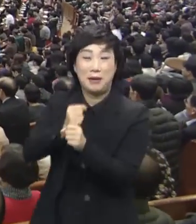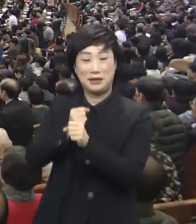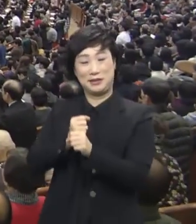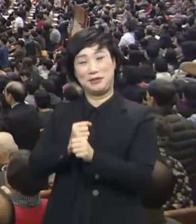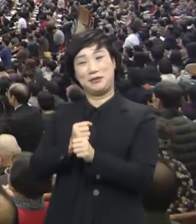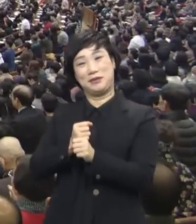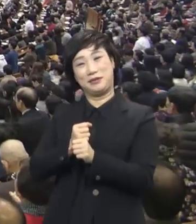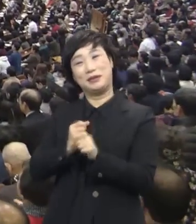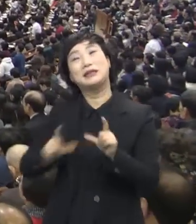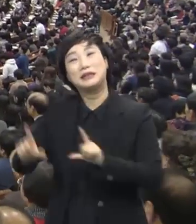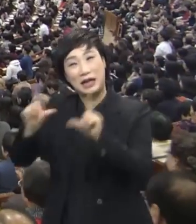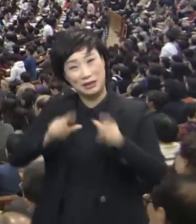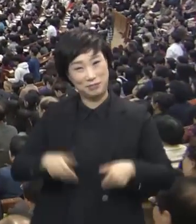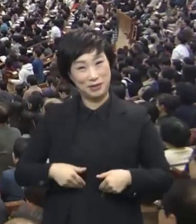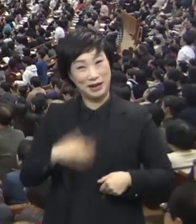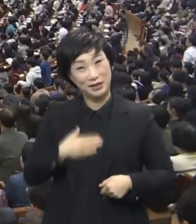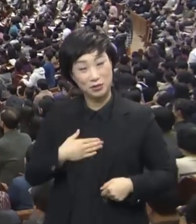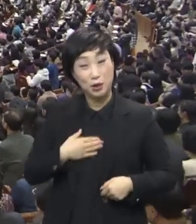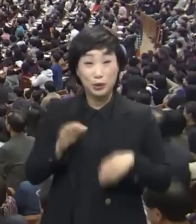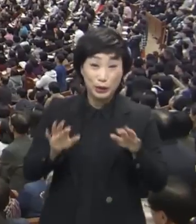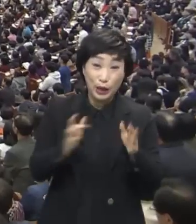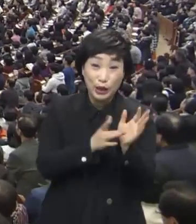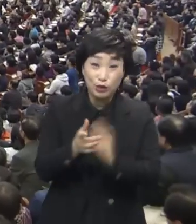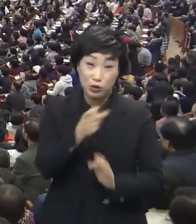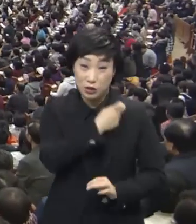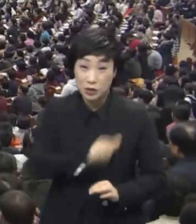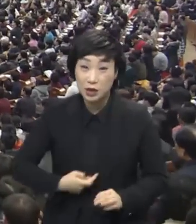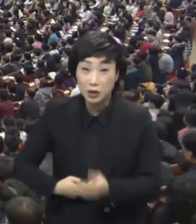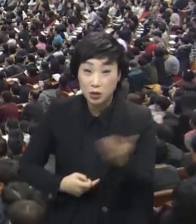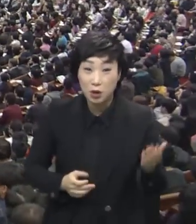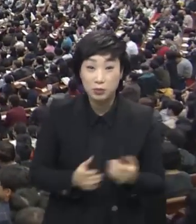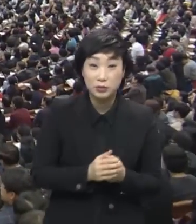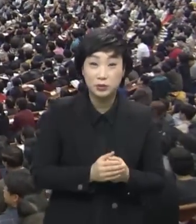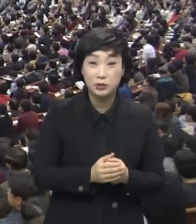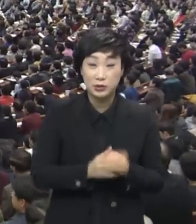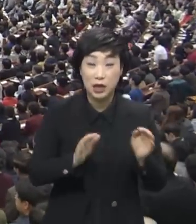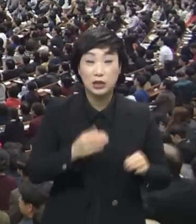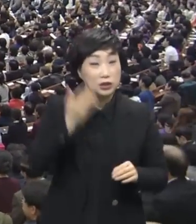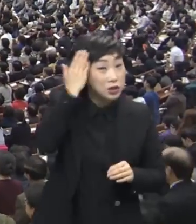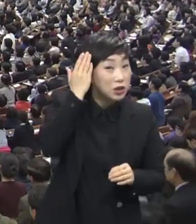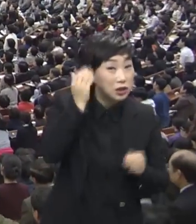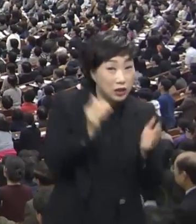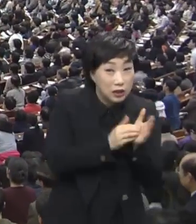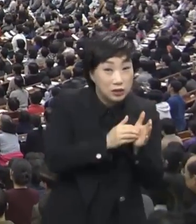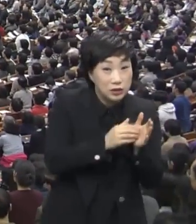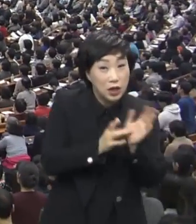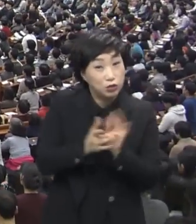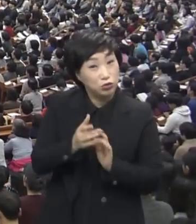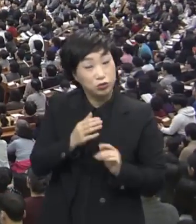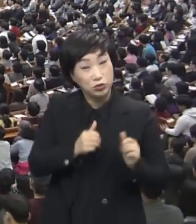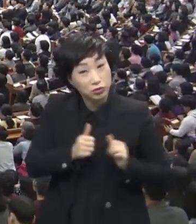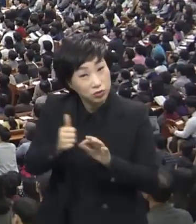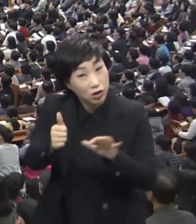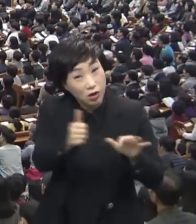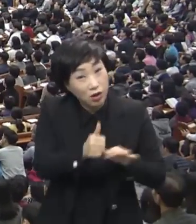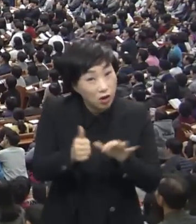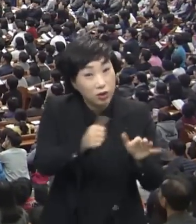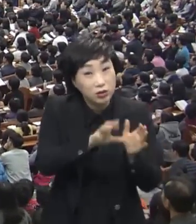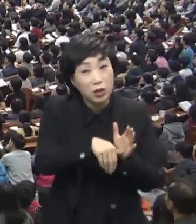것이다. 네. 그럼 제자들이 자기들이 지속만 가지고 예수를 쫓아다닐